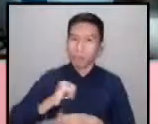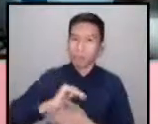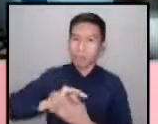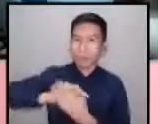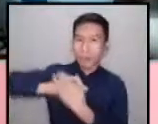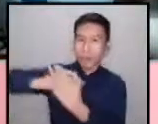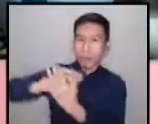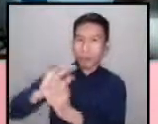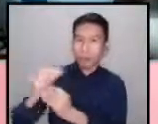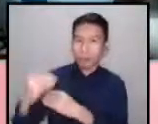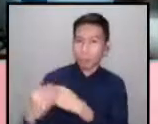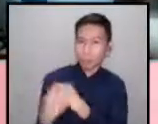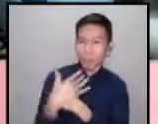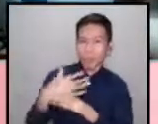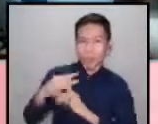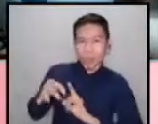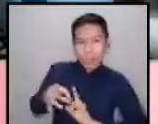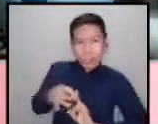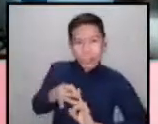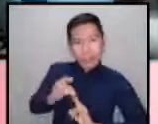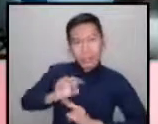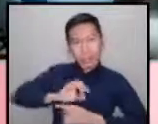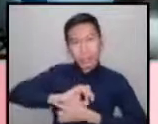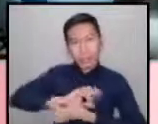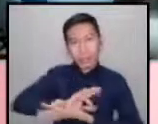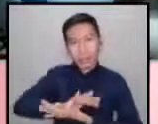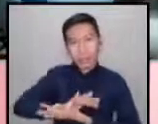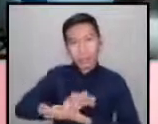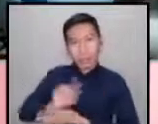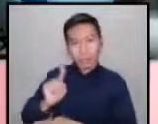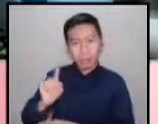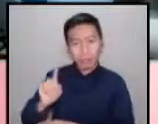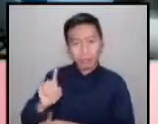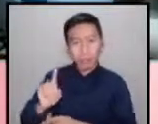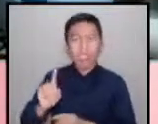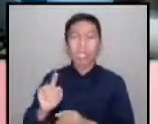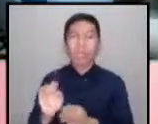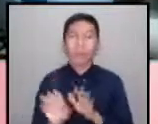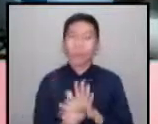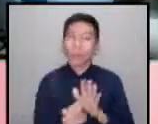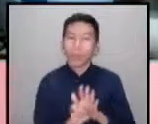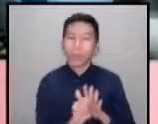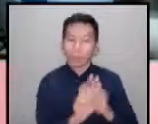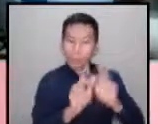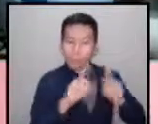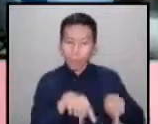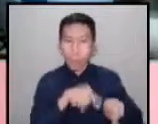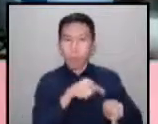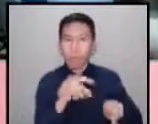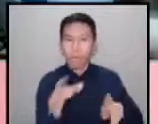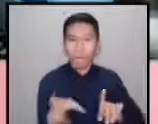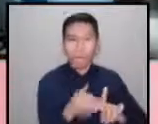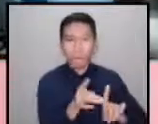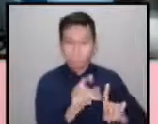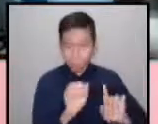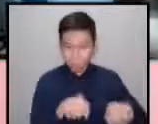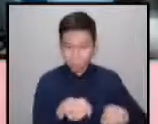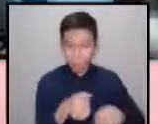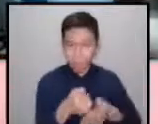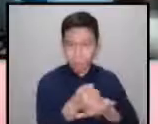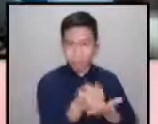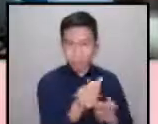ng COVID-19 at pati na rin sa pagpapagaling ng isang taong may COVID? Oo,